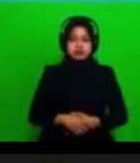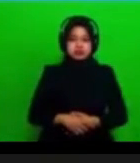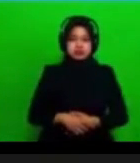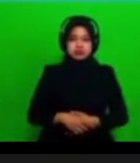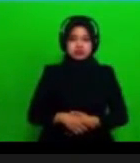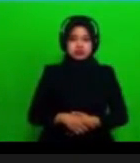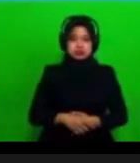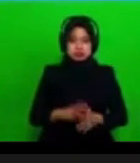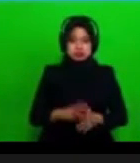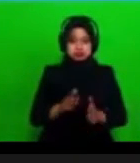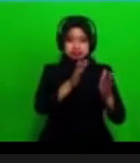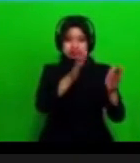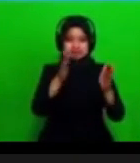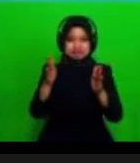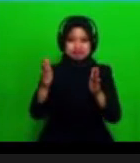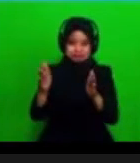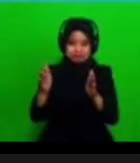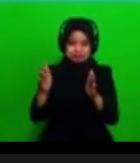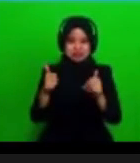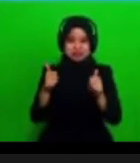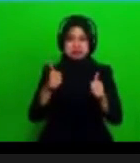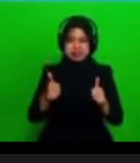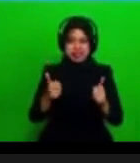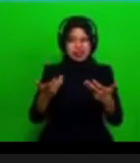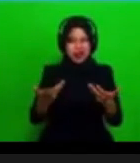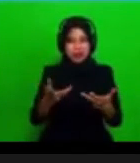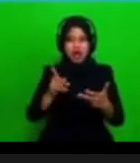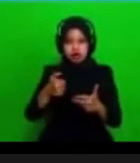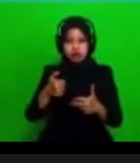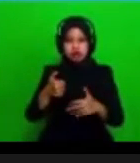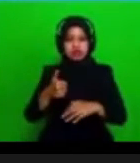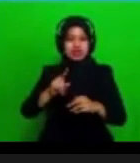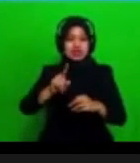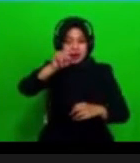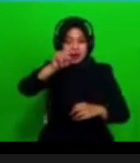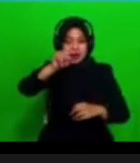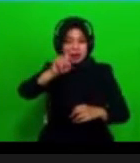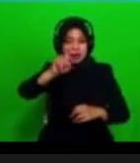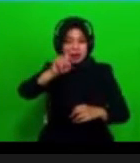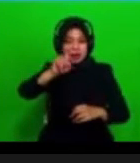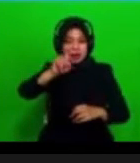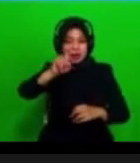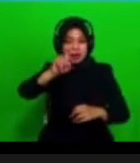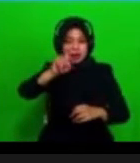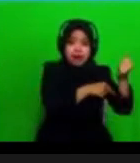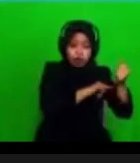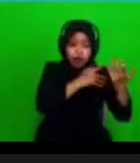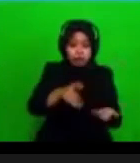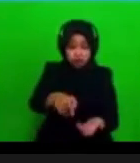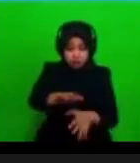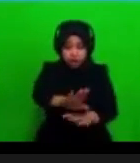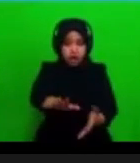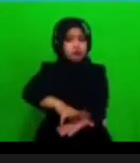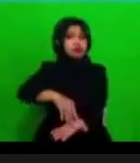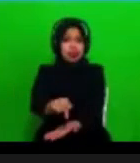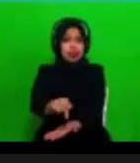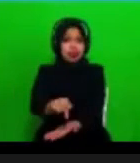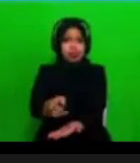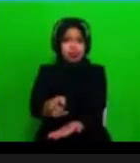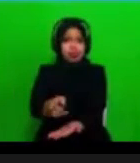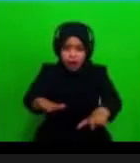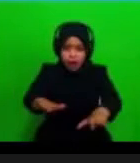Ini kita geser ya, jadi harus berbasis kebutuhan individu, passion yang berpusat pada